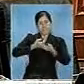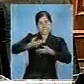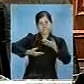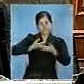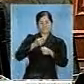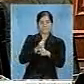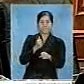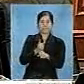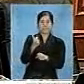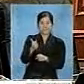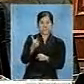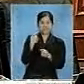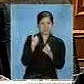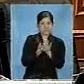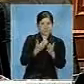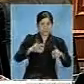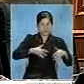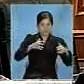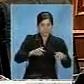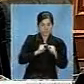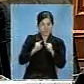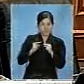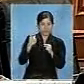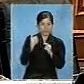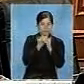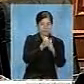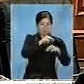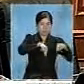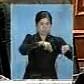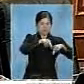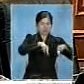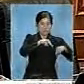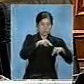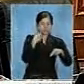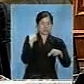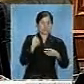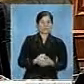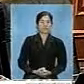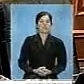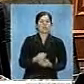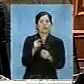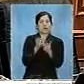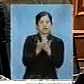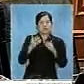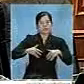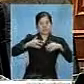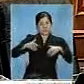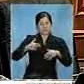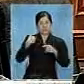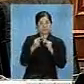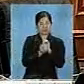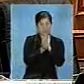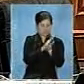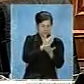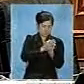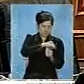เพื่อที่จะนำรายได้นั้นมาดูแลส่วนของสวนสาธารณะเพื่อที่จะนำรายได้นั้นกลายมาเป็นเงินที่หมุนกลับม